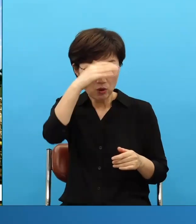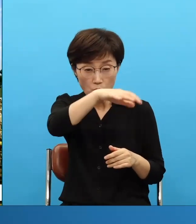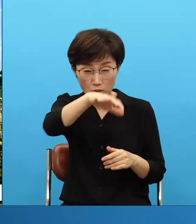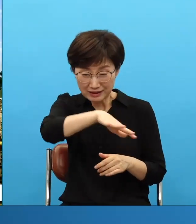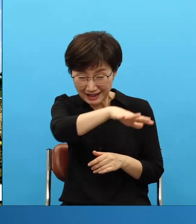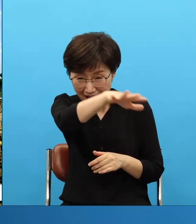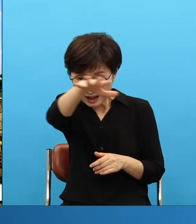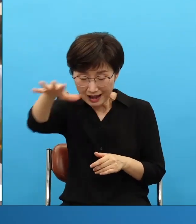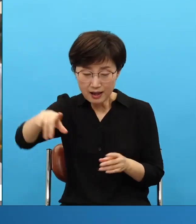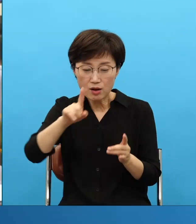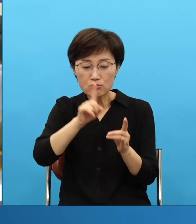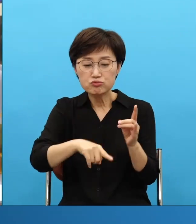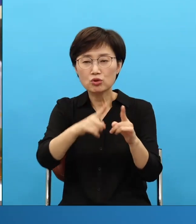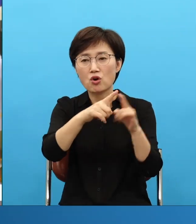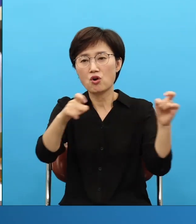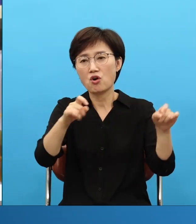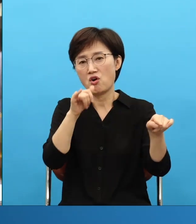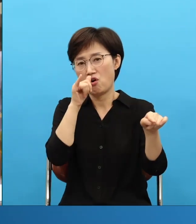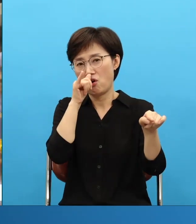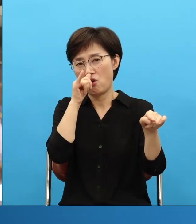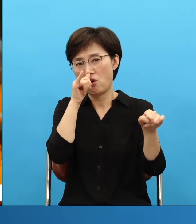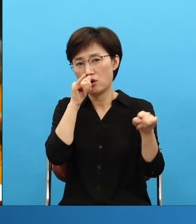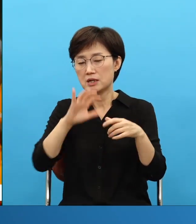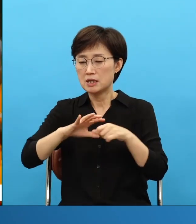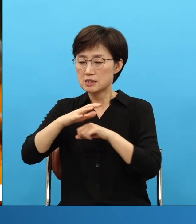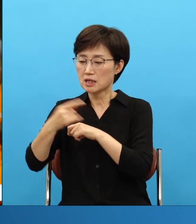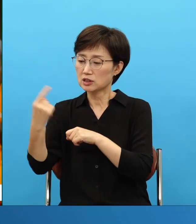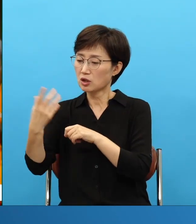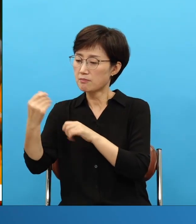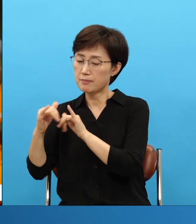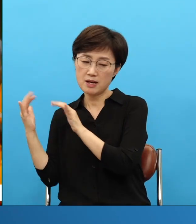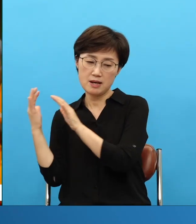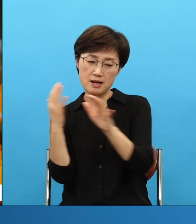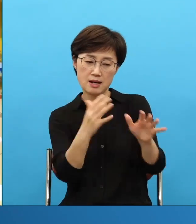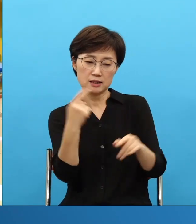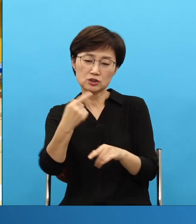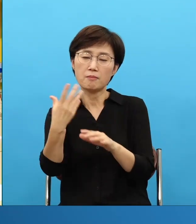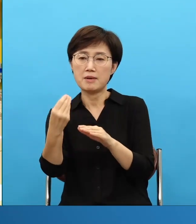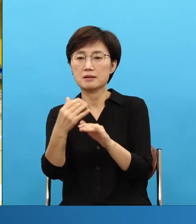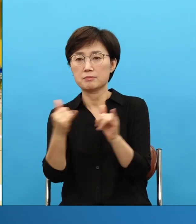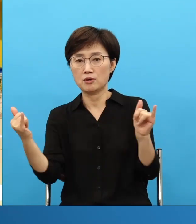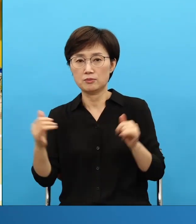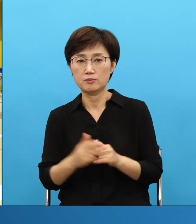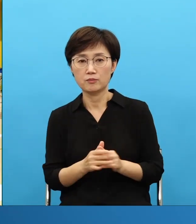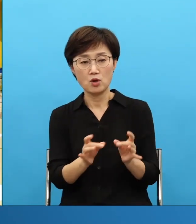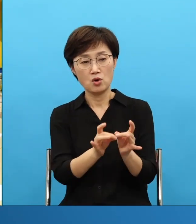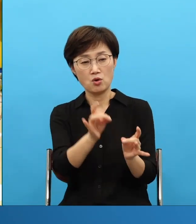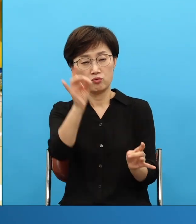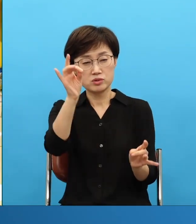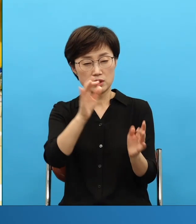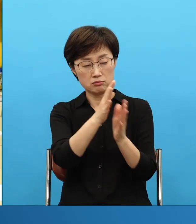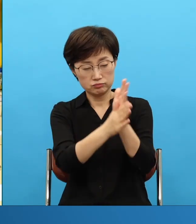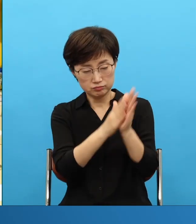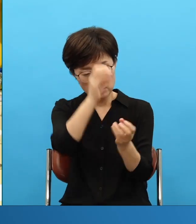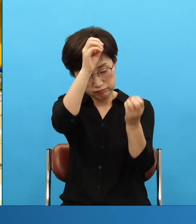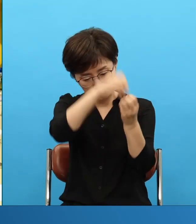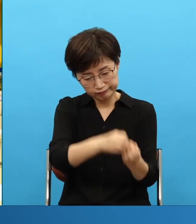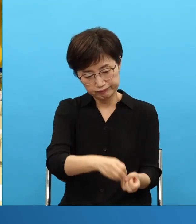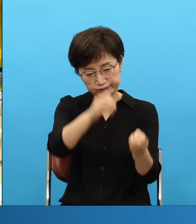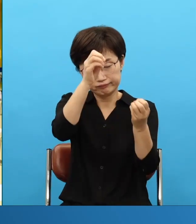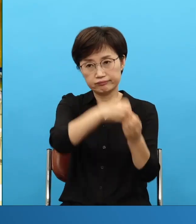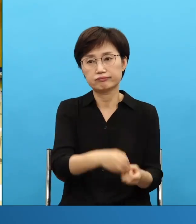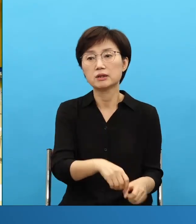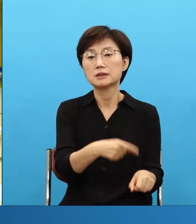사원이야. 전 세계 1,000만 명이 넘는 사람들이 매년 이곳을 방문하고 있어. 우상숭배가 뿌리 깊다 보니